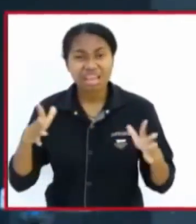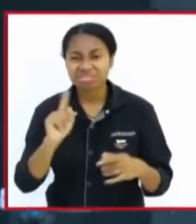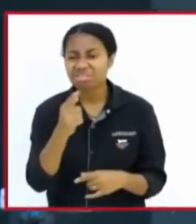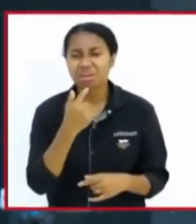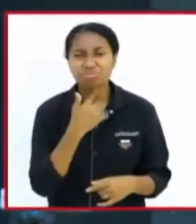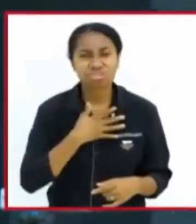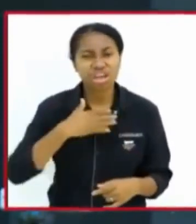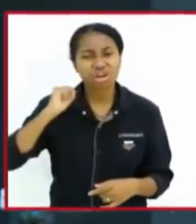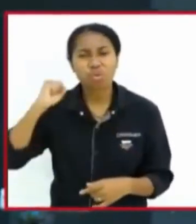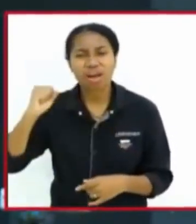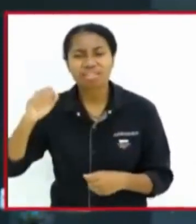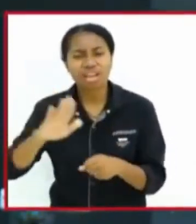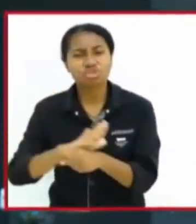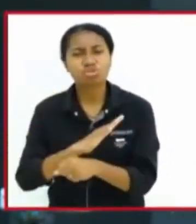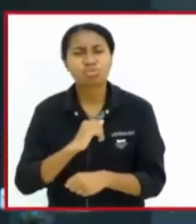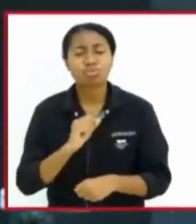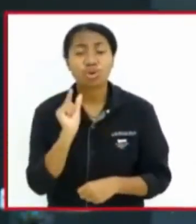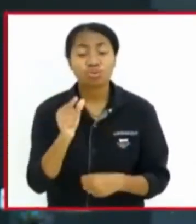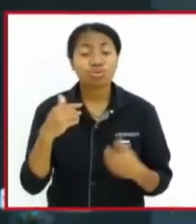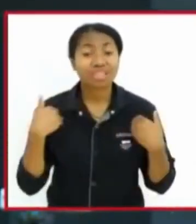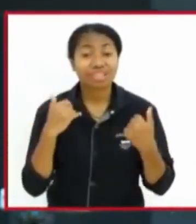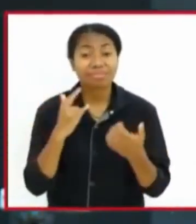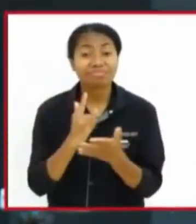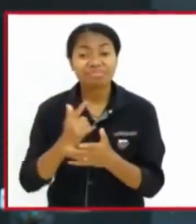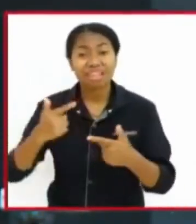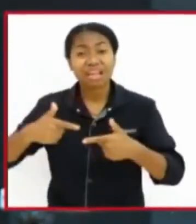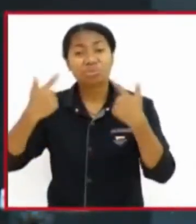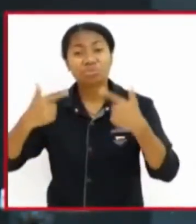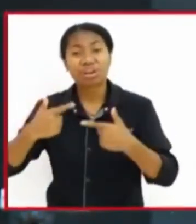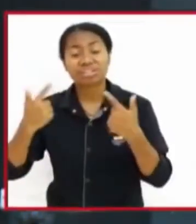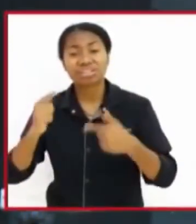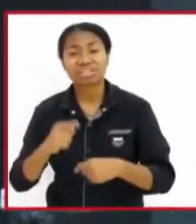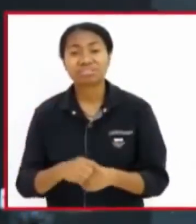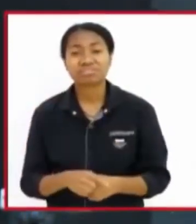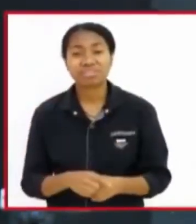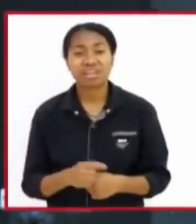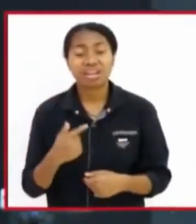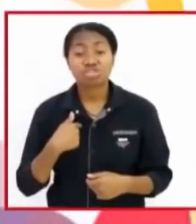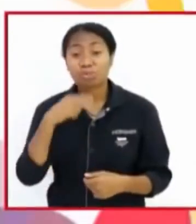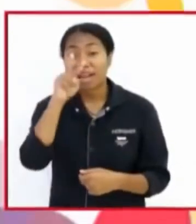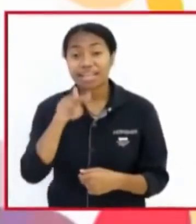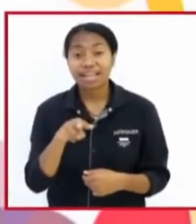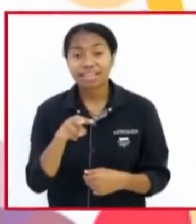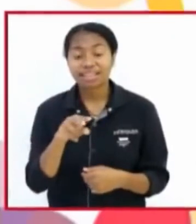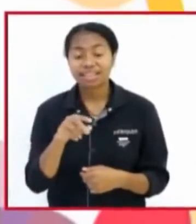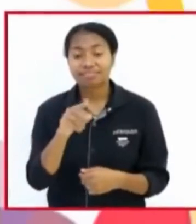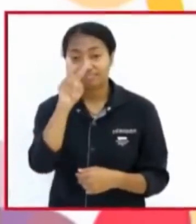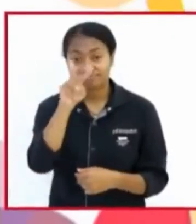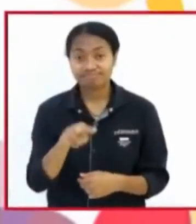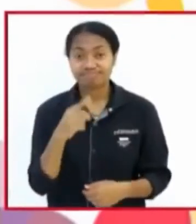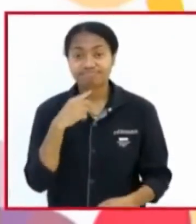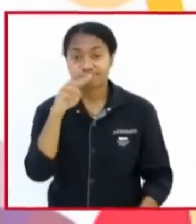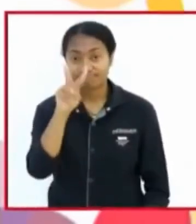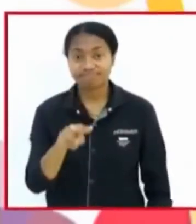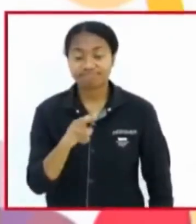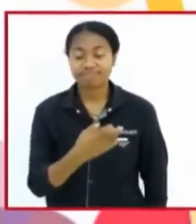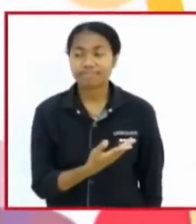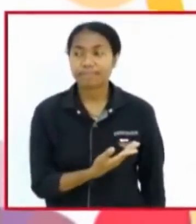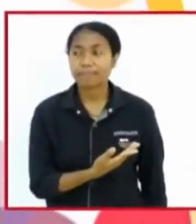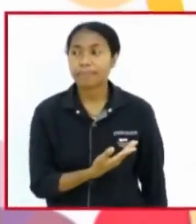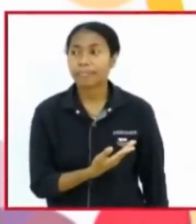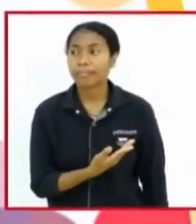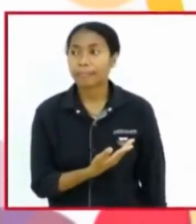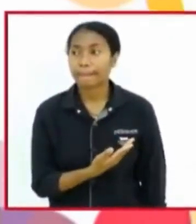punya kekuatan yang cukup untuk pertarungan darat saya berikan kutipan dari Wikipedia hampir disaat yang